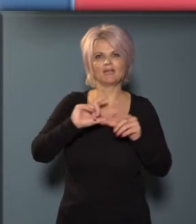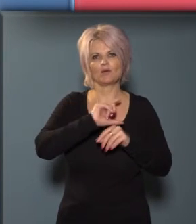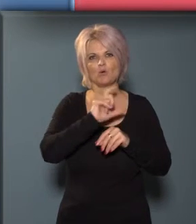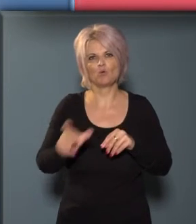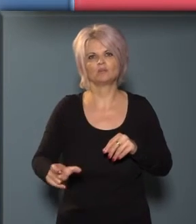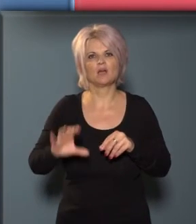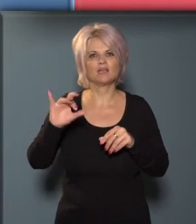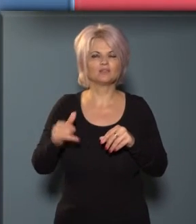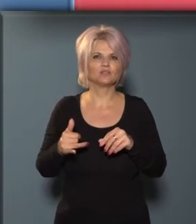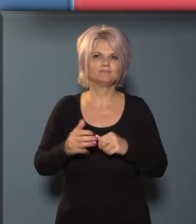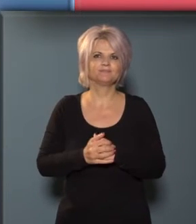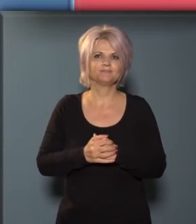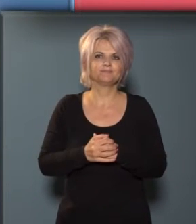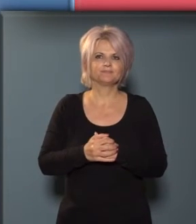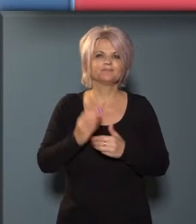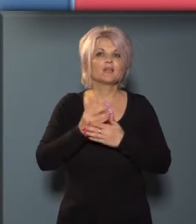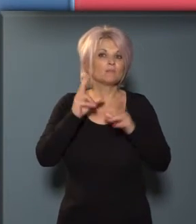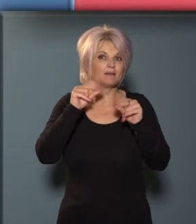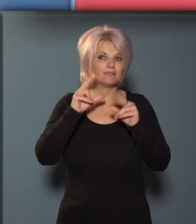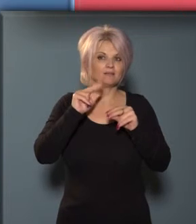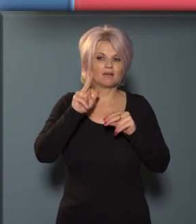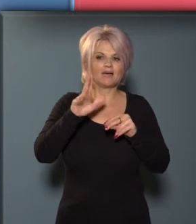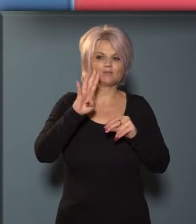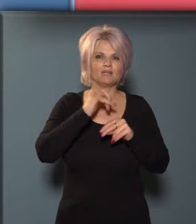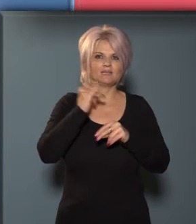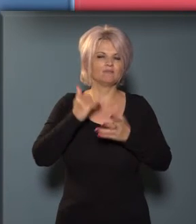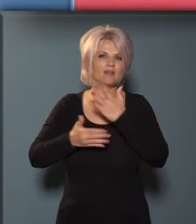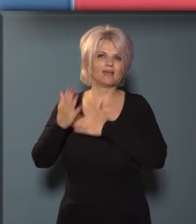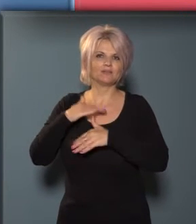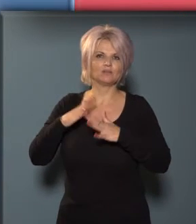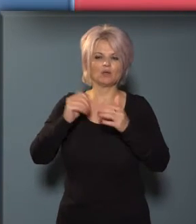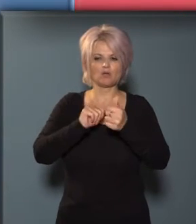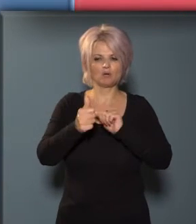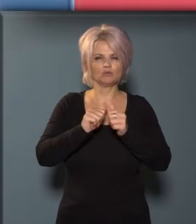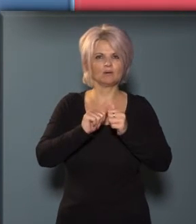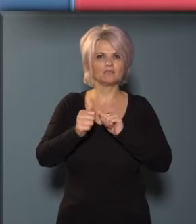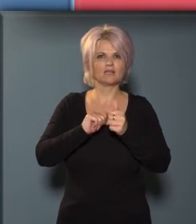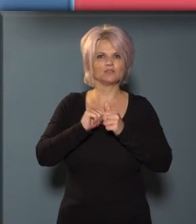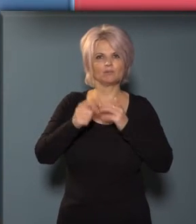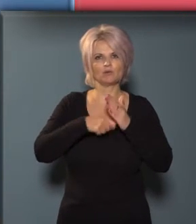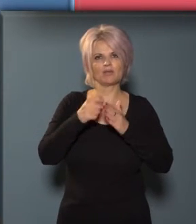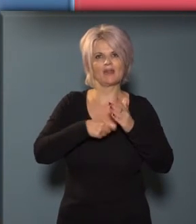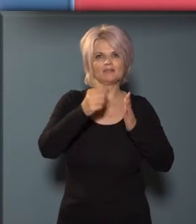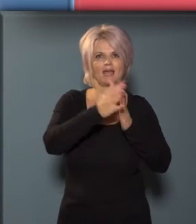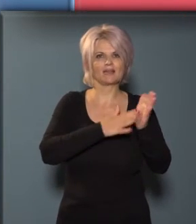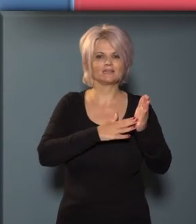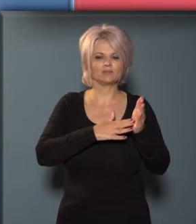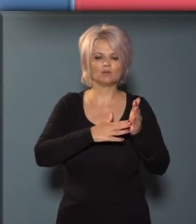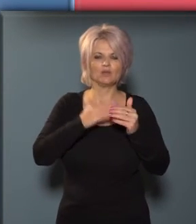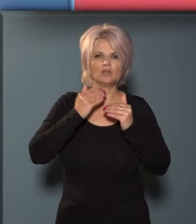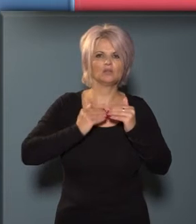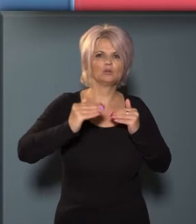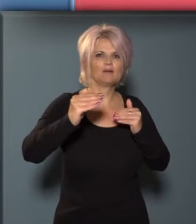hát éppen beszéltük, hogy 3-4 éve egy nagy automatizálási projektet kezdtünk el, amit továbbra